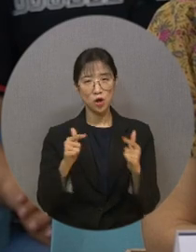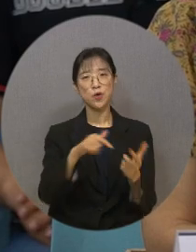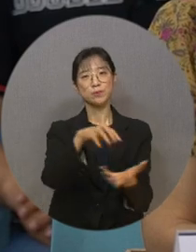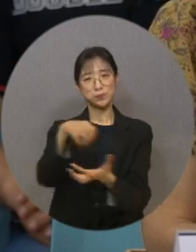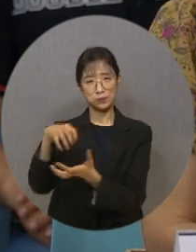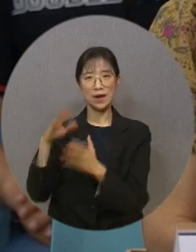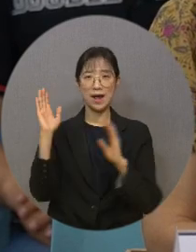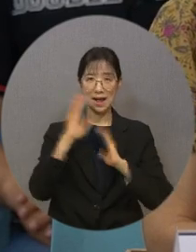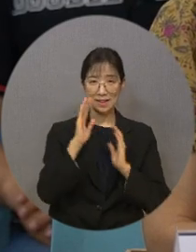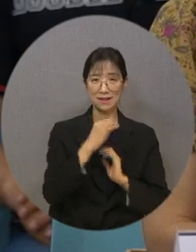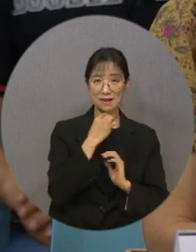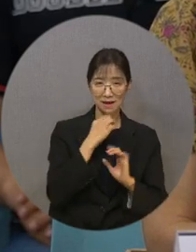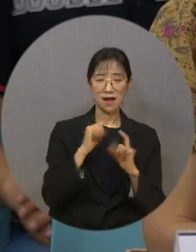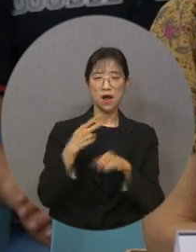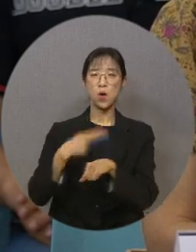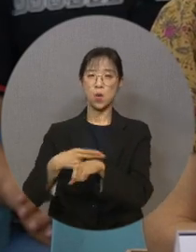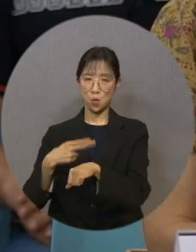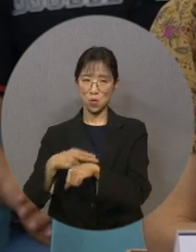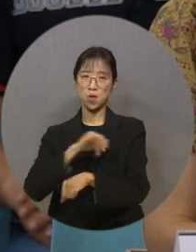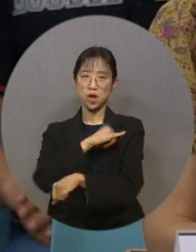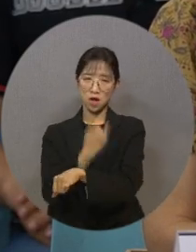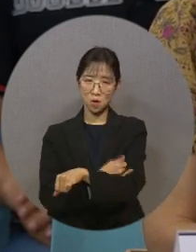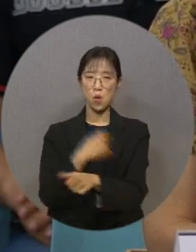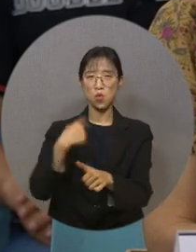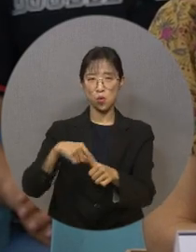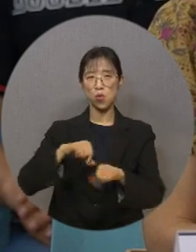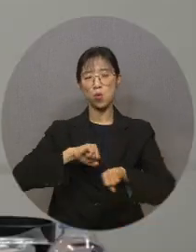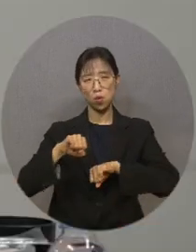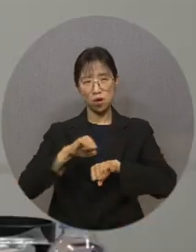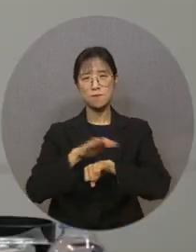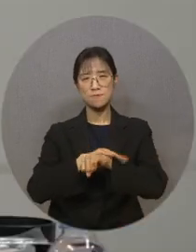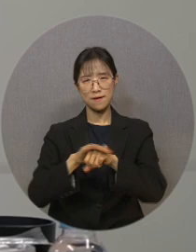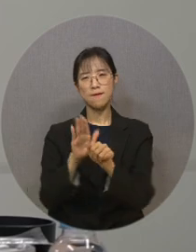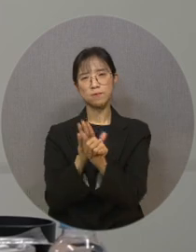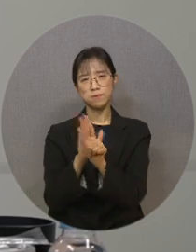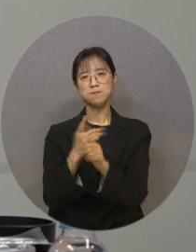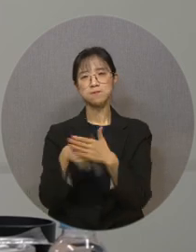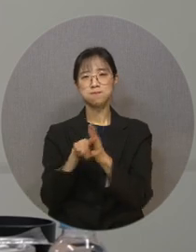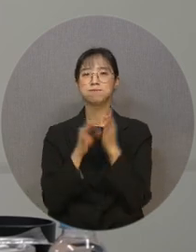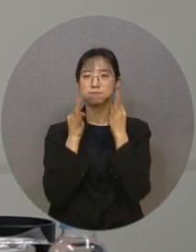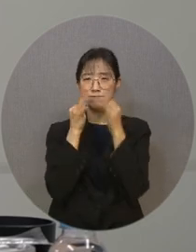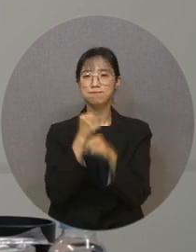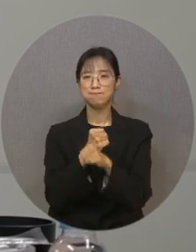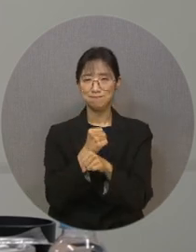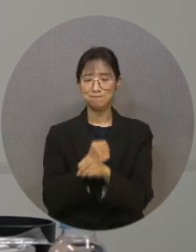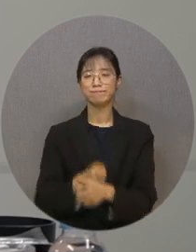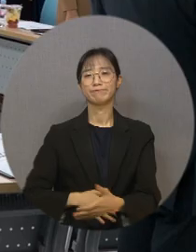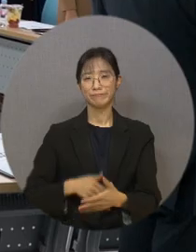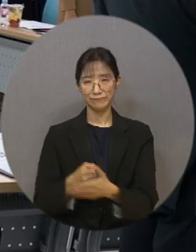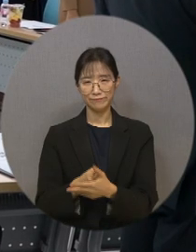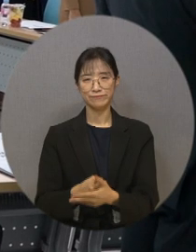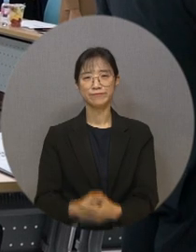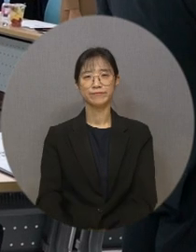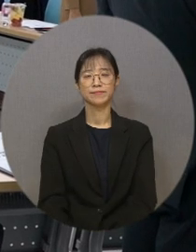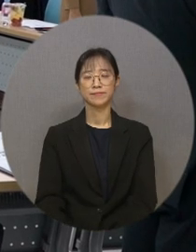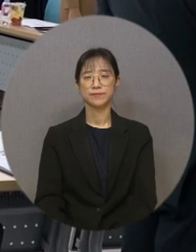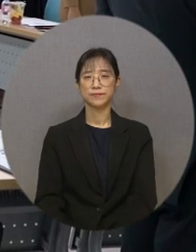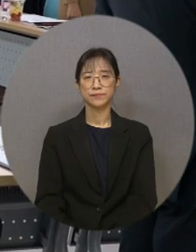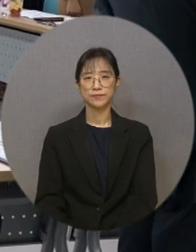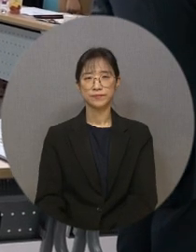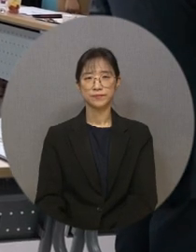학생 인권과 더불어 교사의 인권과 교육 활동이 보장될 수 있도록 최선을 다할 것을 다짐했습니다. 복지TV